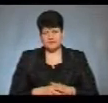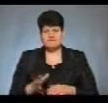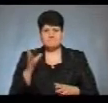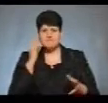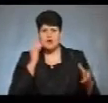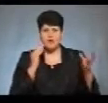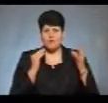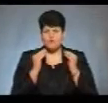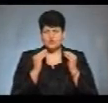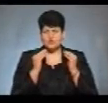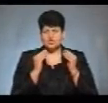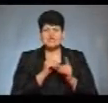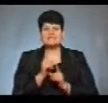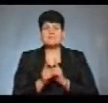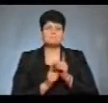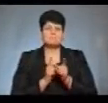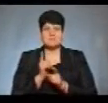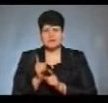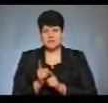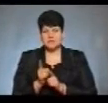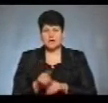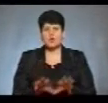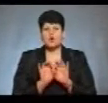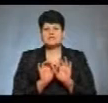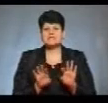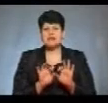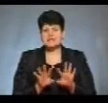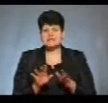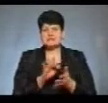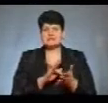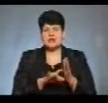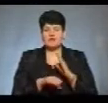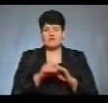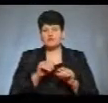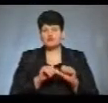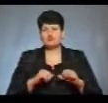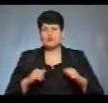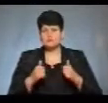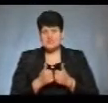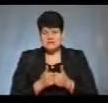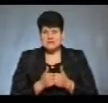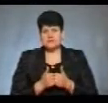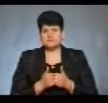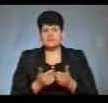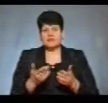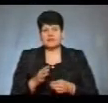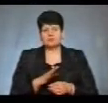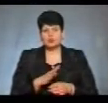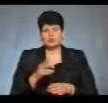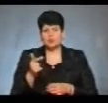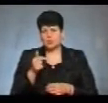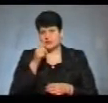Враховуючи зміни і роз'яснення Центральної виборчої комісії, які відбулися в грудні